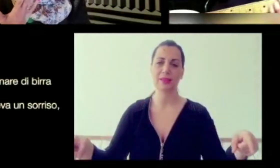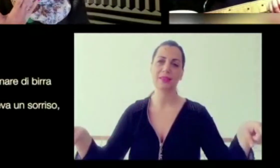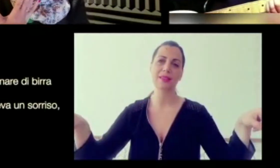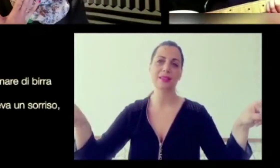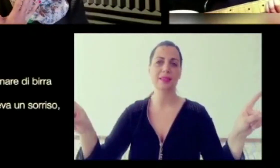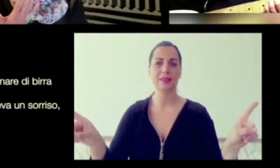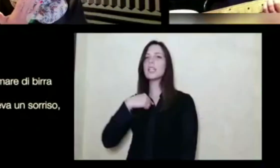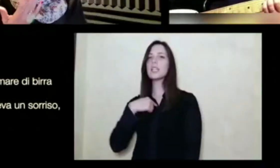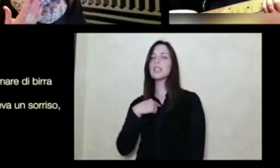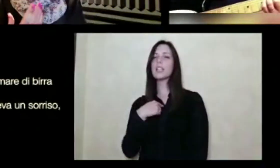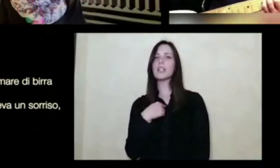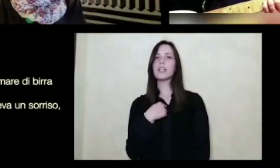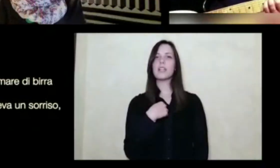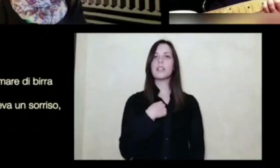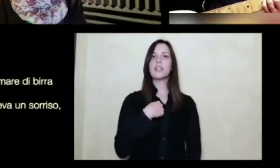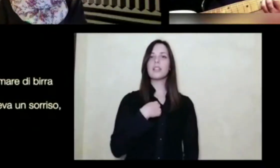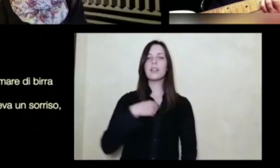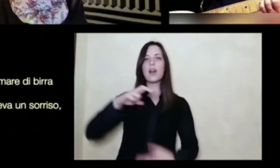Ho provato